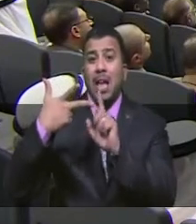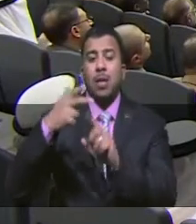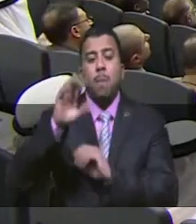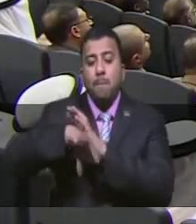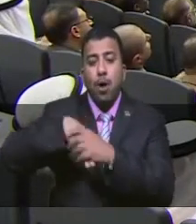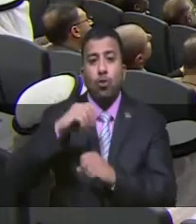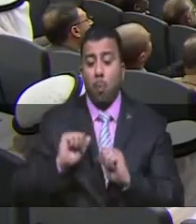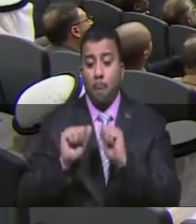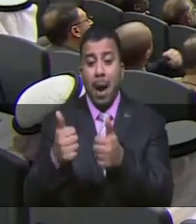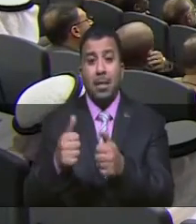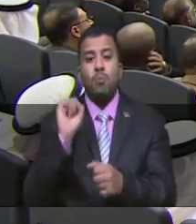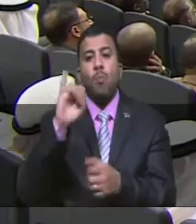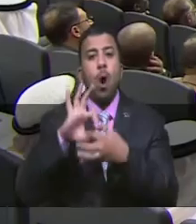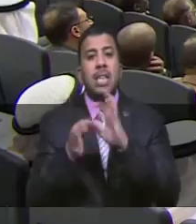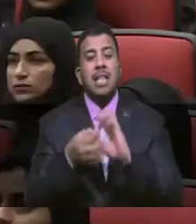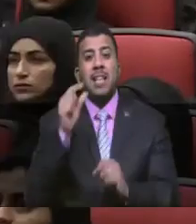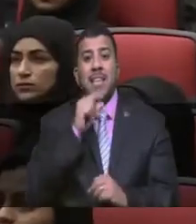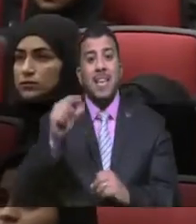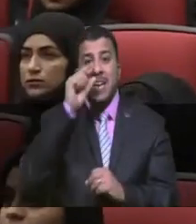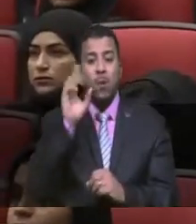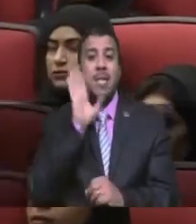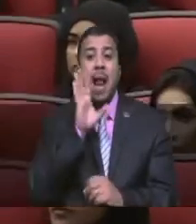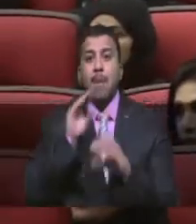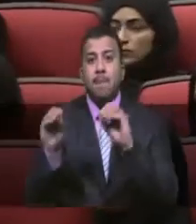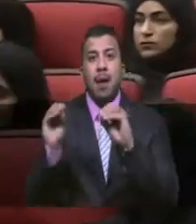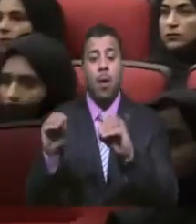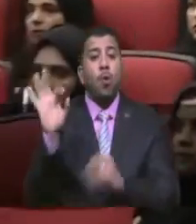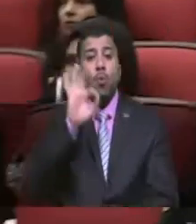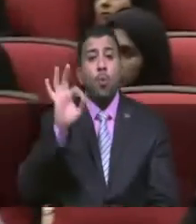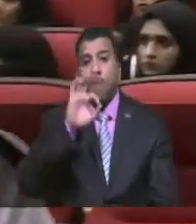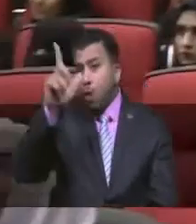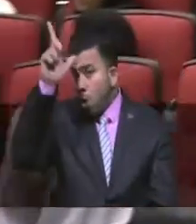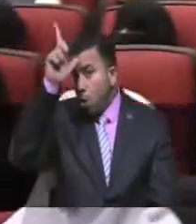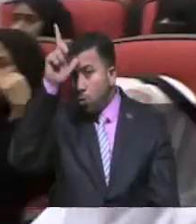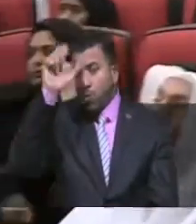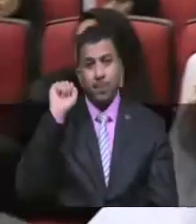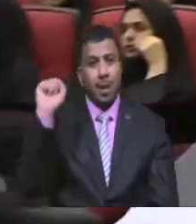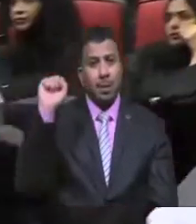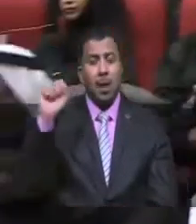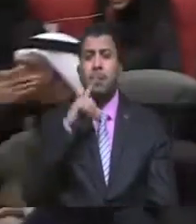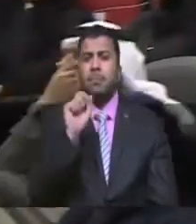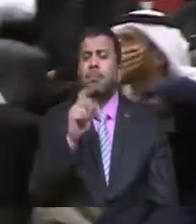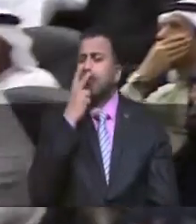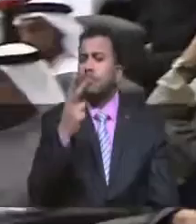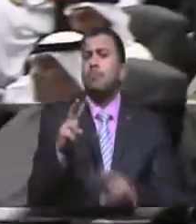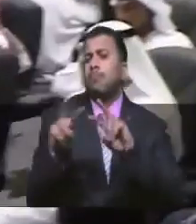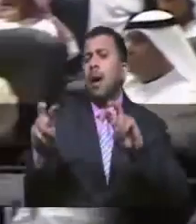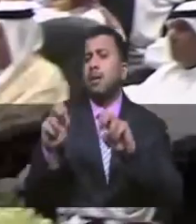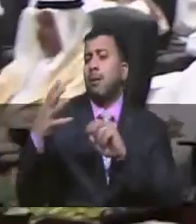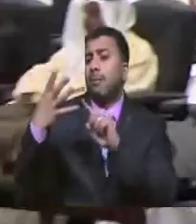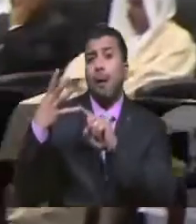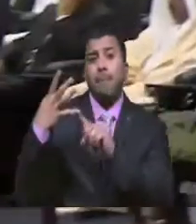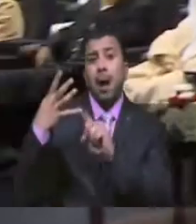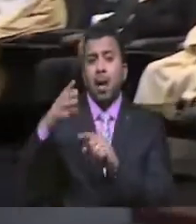مشاريع ومبادرات المؤسسات الدينية والتعليمية في المملكة الأردنية الهاشمية، كما وستبحث الورقة